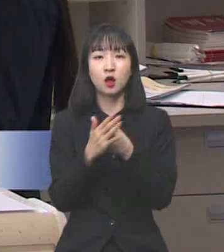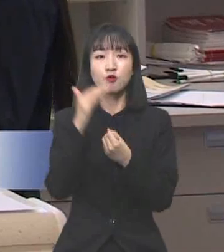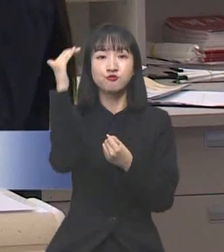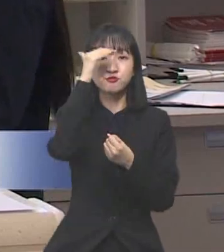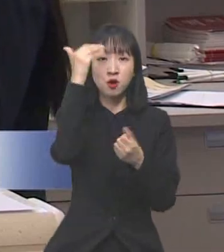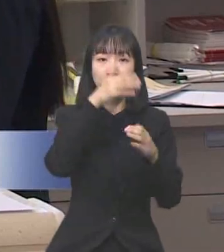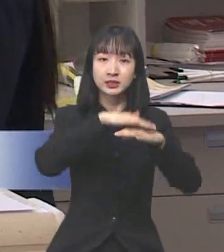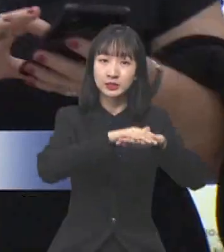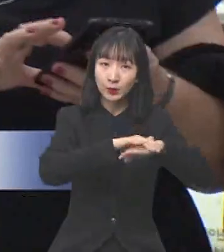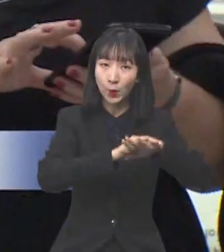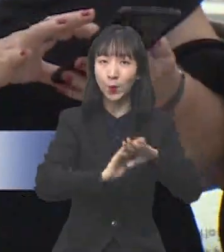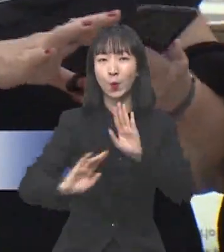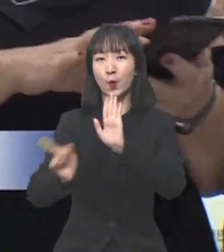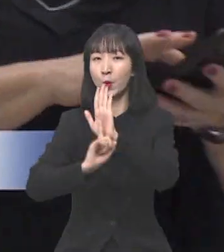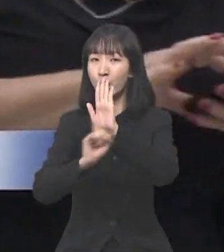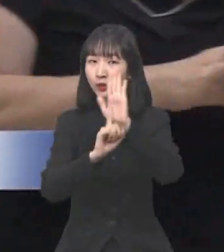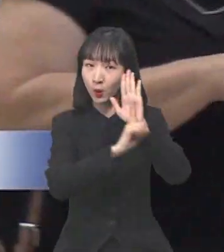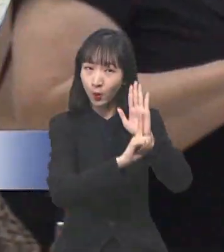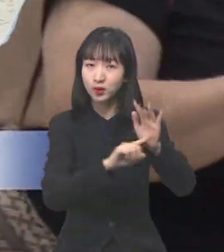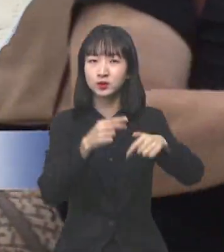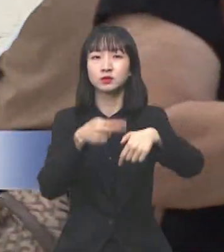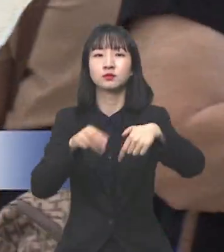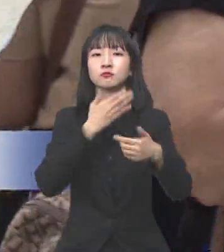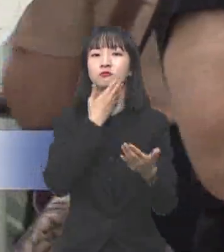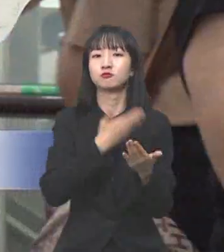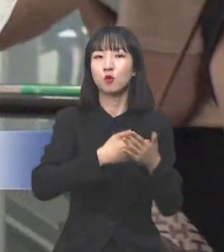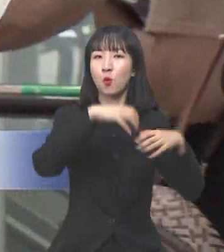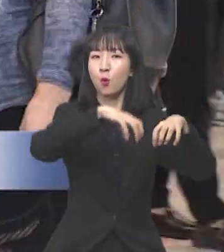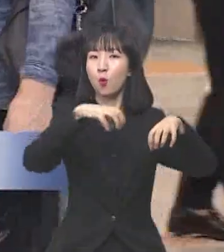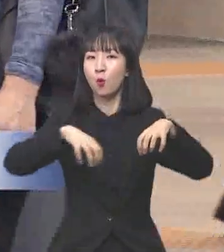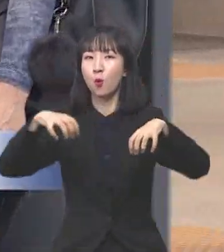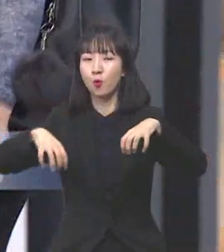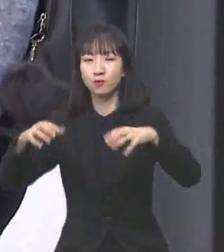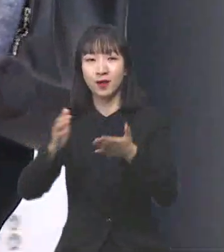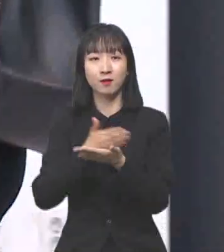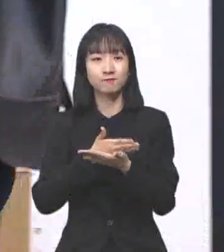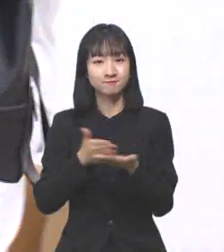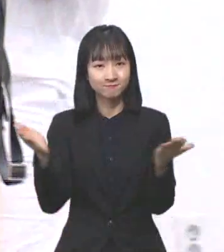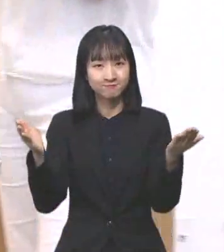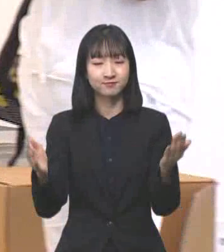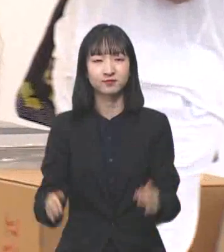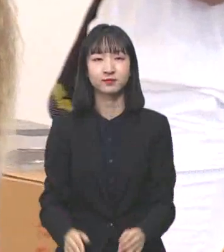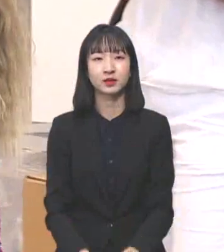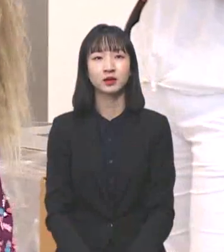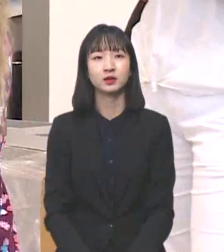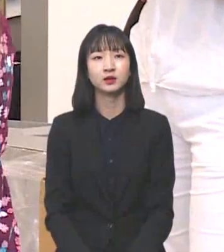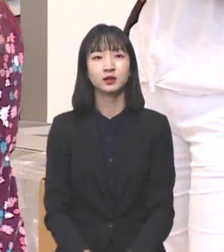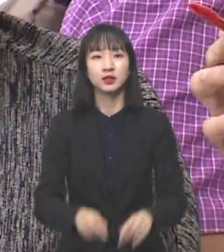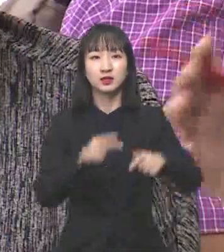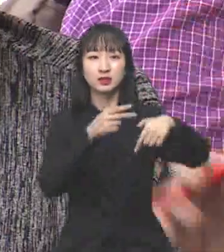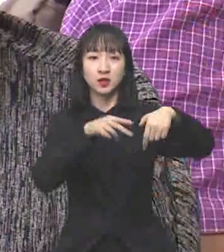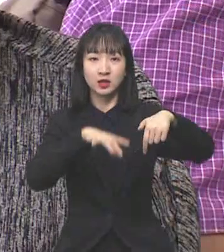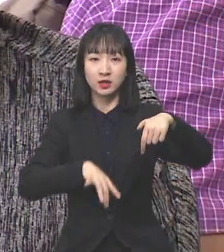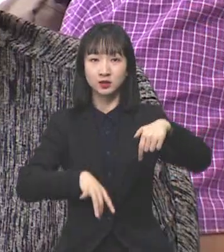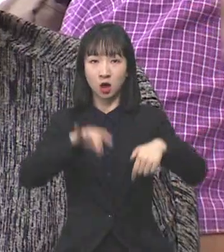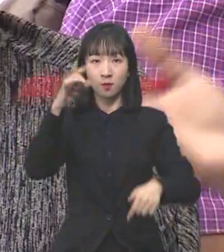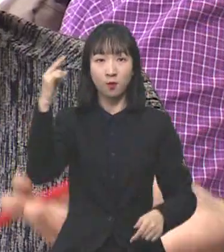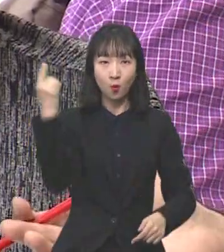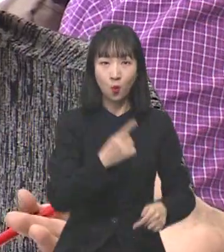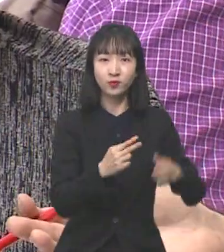와 안내를 통해 인천에 주요 관광지를 확인합니다 인천으로 돌아올 때 처음 맞이하는 인천대교 부터